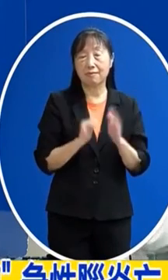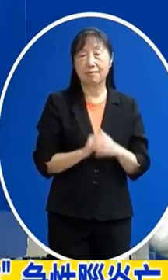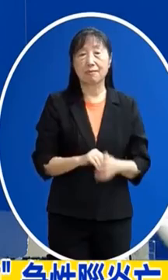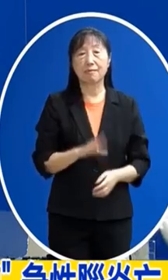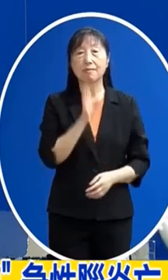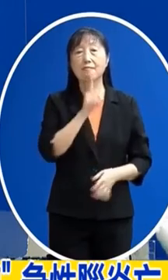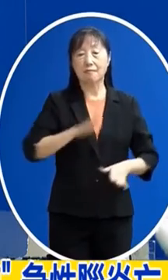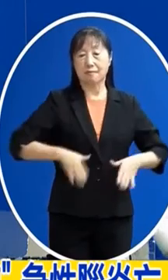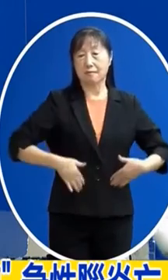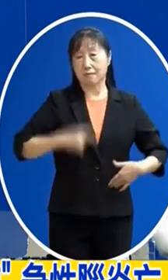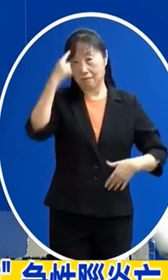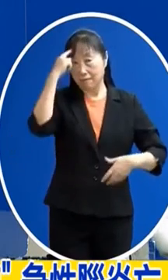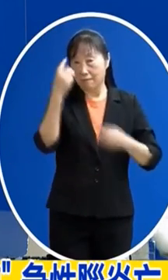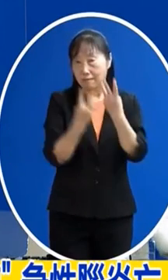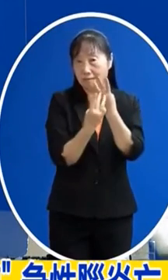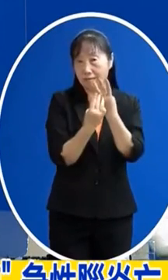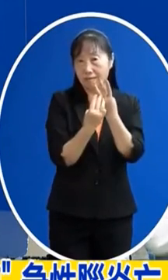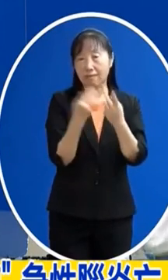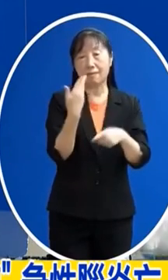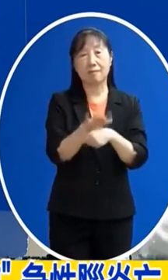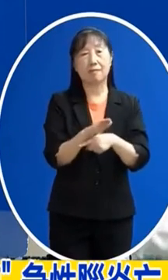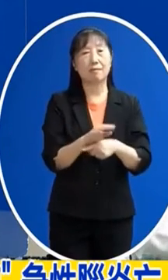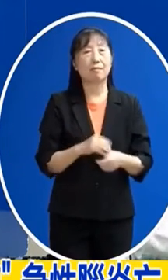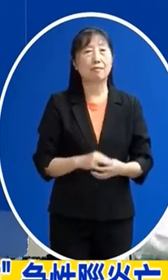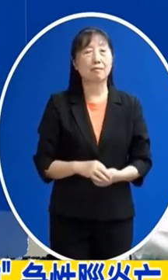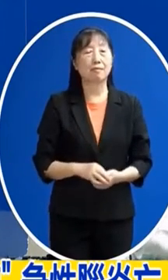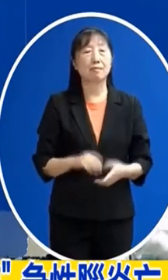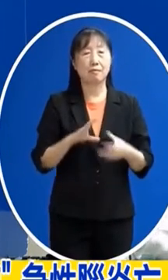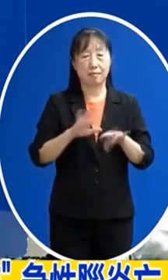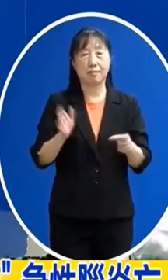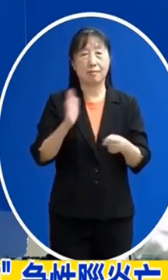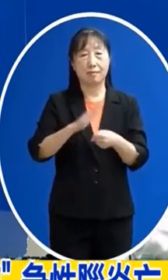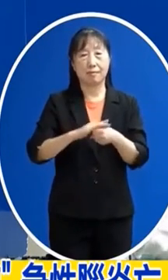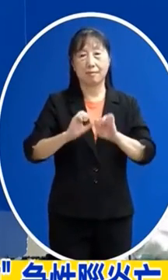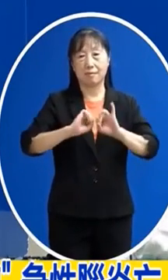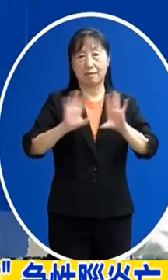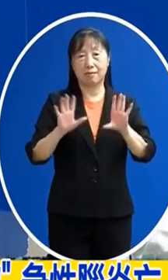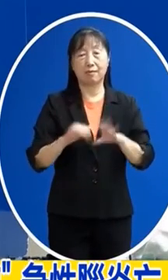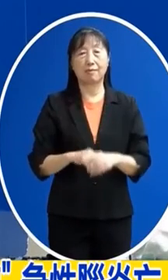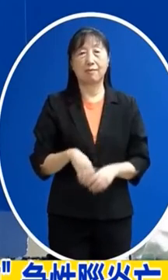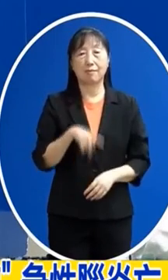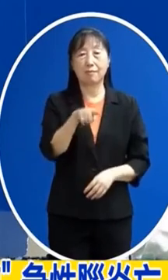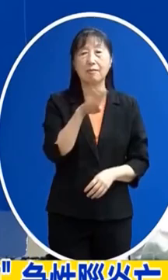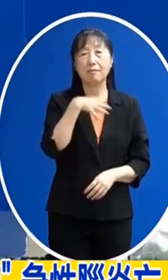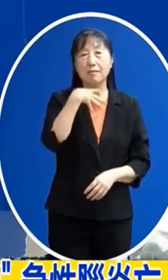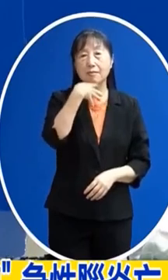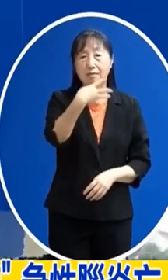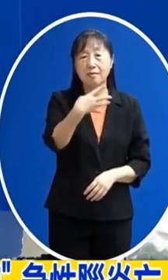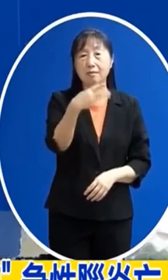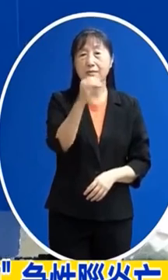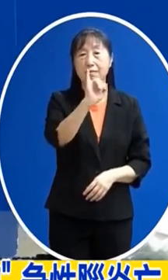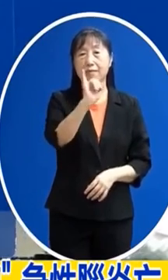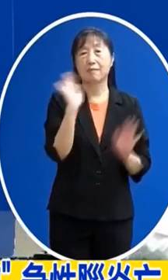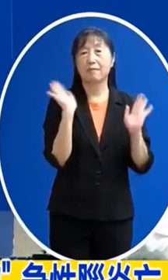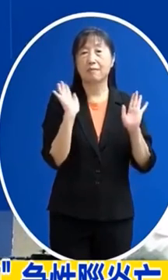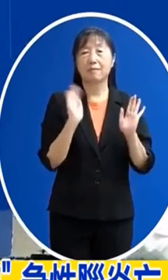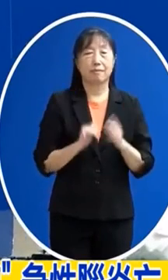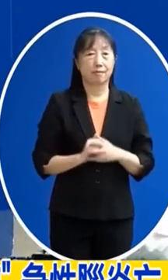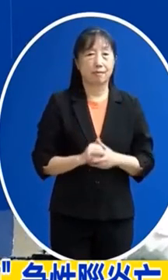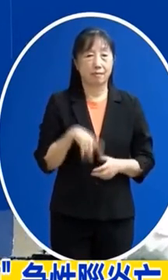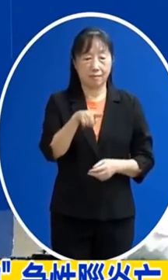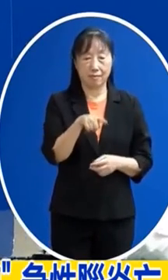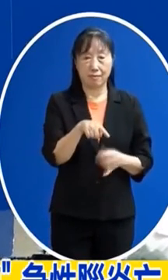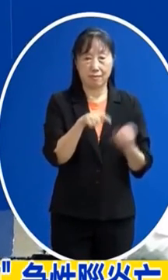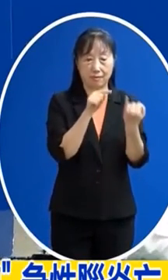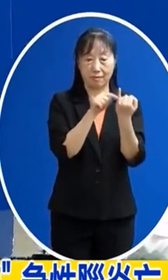因为急性脑炎而不幸过世。这边做一下口头的补充，这是一个4岁的女童哦，那她